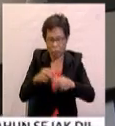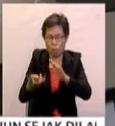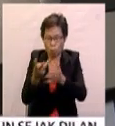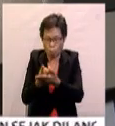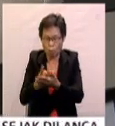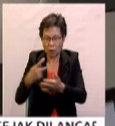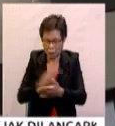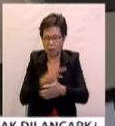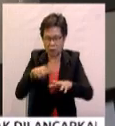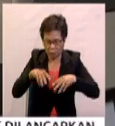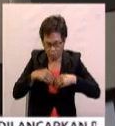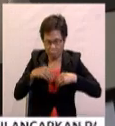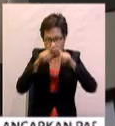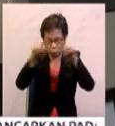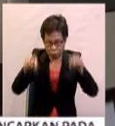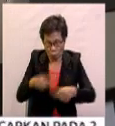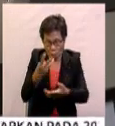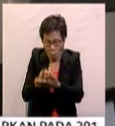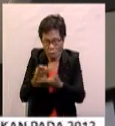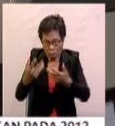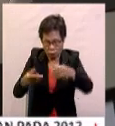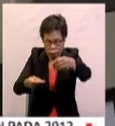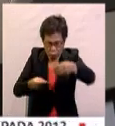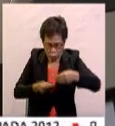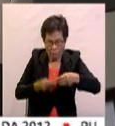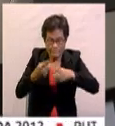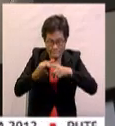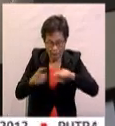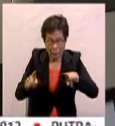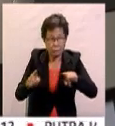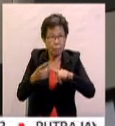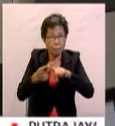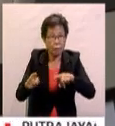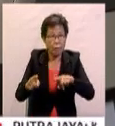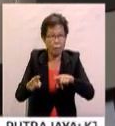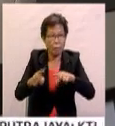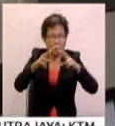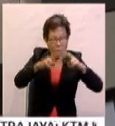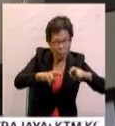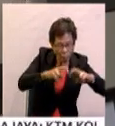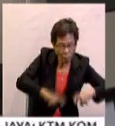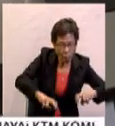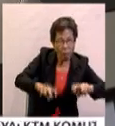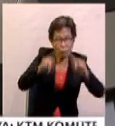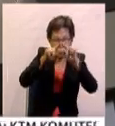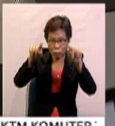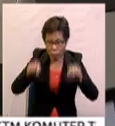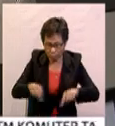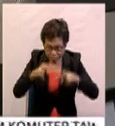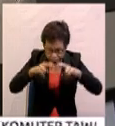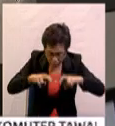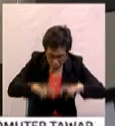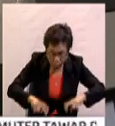semuanya, bukan kita tak terima, kita terima, tetapi dalam menganalisa dokumen-dokumen itu